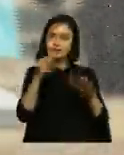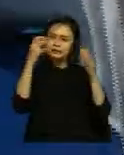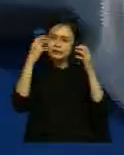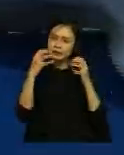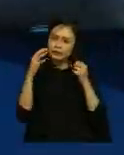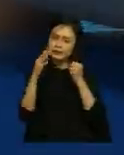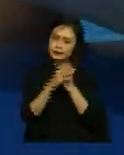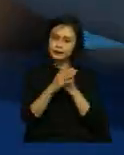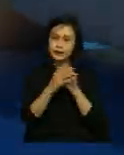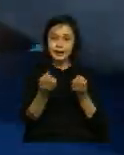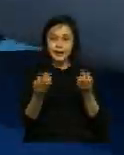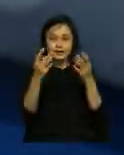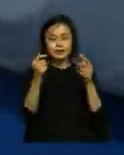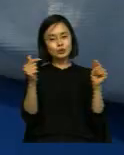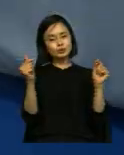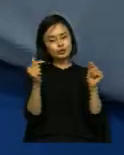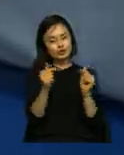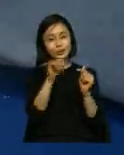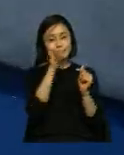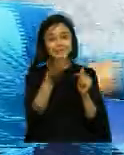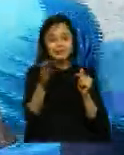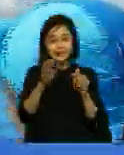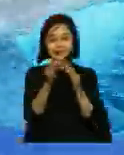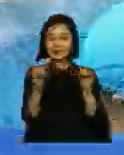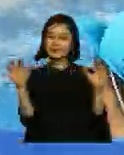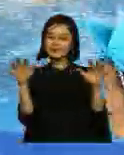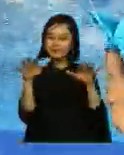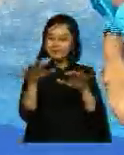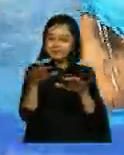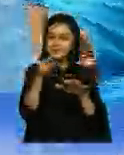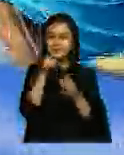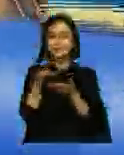찾은 사람들은 시원한 물을 온몸으로 맞으며